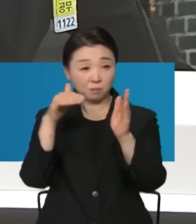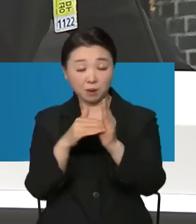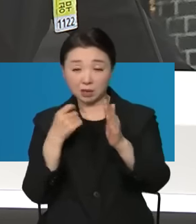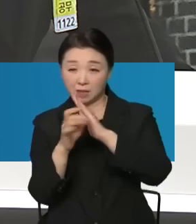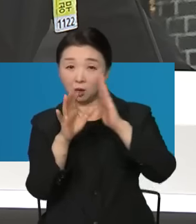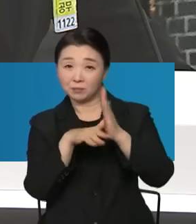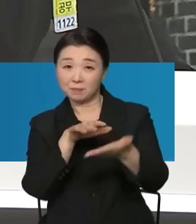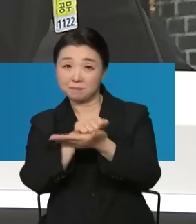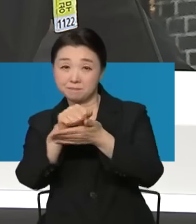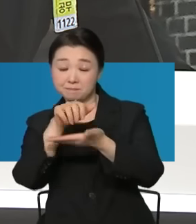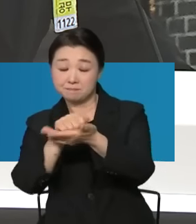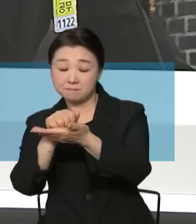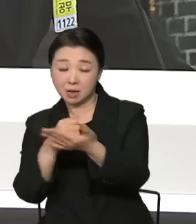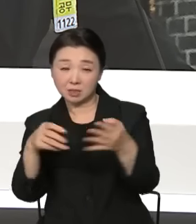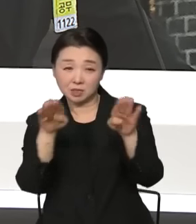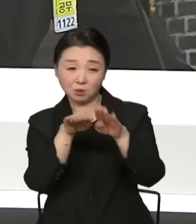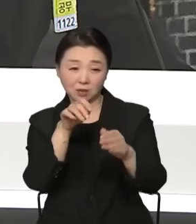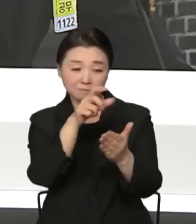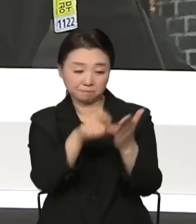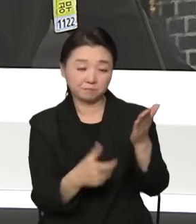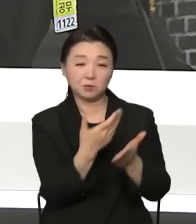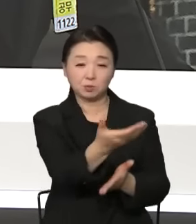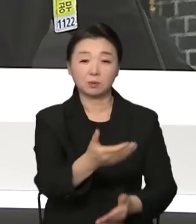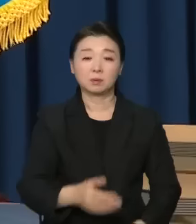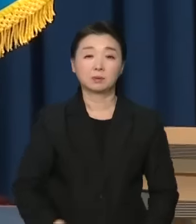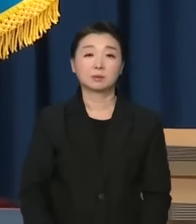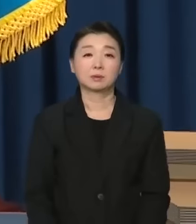기관의 목록을 건넸습니다. 조혜연 기자입니다.